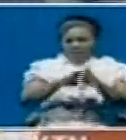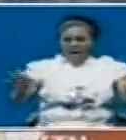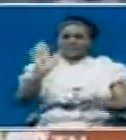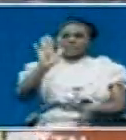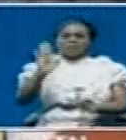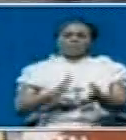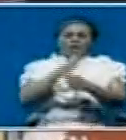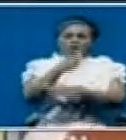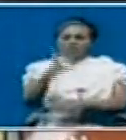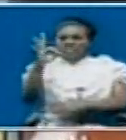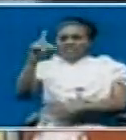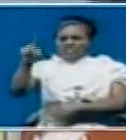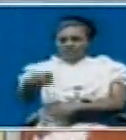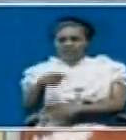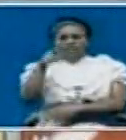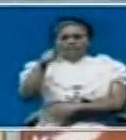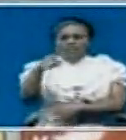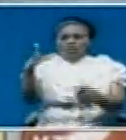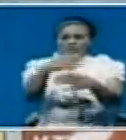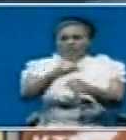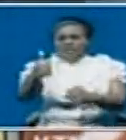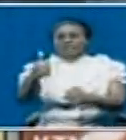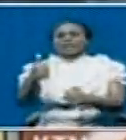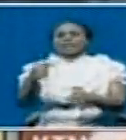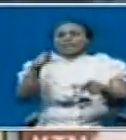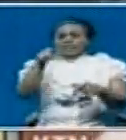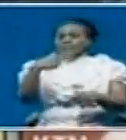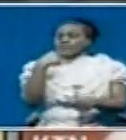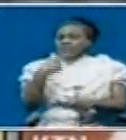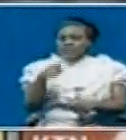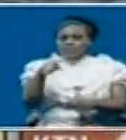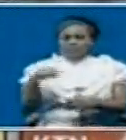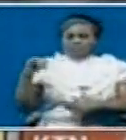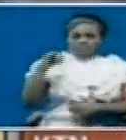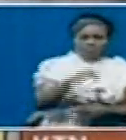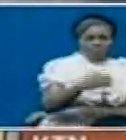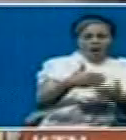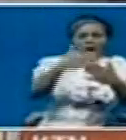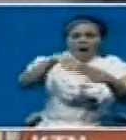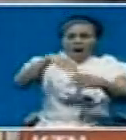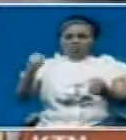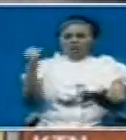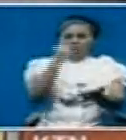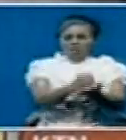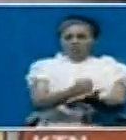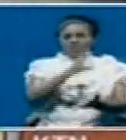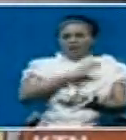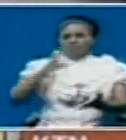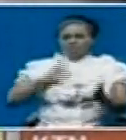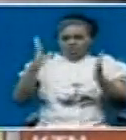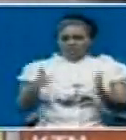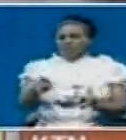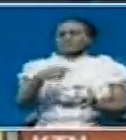zaidi ya ekari 3,000 kwa kampuni ya KenGen. Wakulima hao waliopiga kambi nje ya afisi ya kamishna wa kaunti